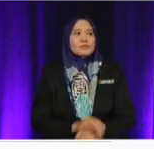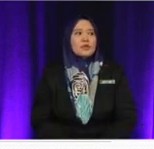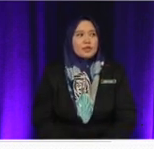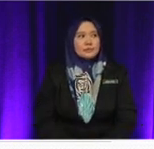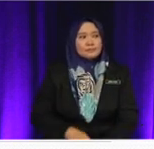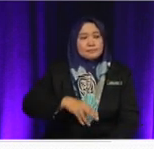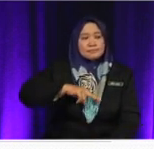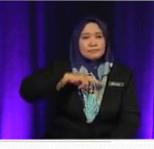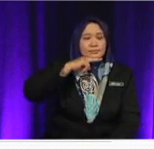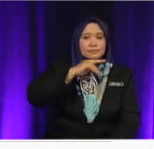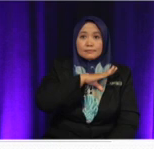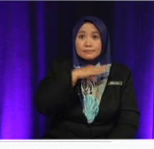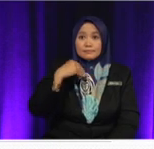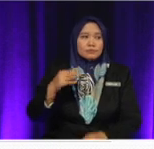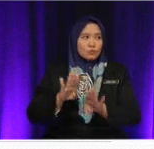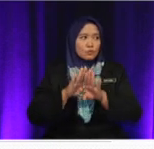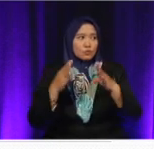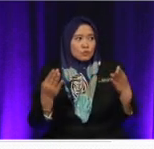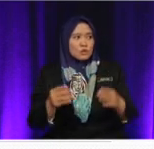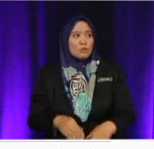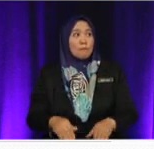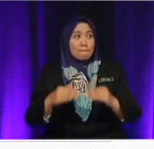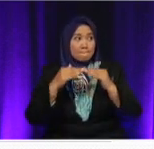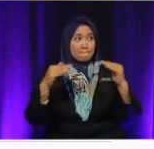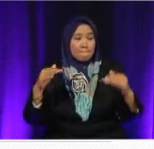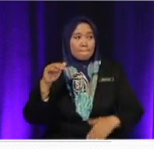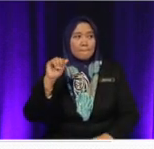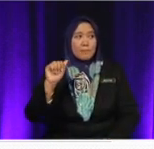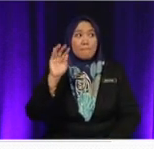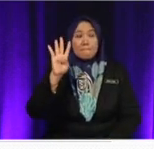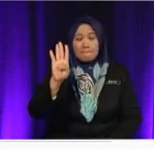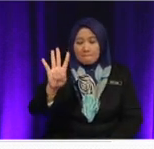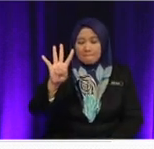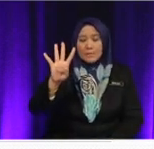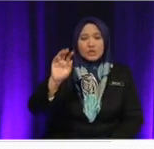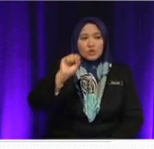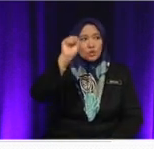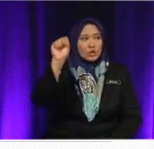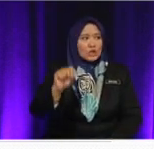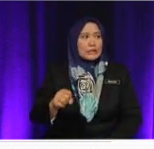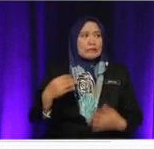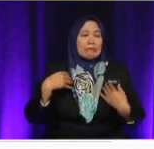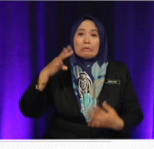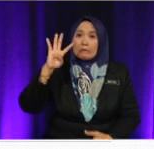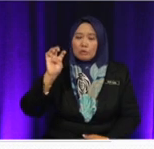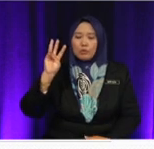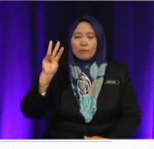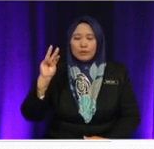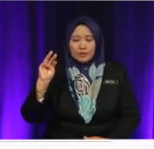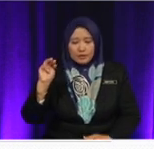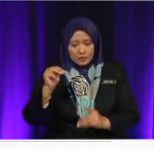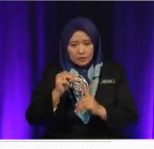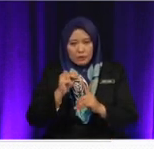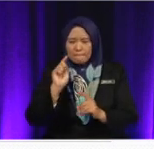soalan. Murid-murid kena jawab semua sekali yang mengandungi 40 markah. Kemudian bahagian B 4 soalan, jawab 3